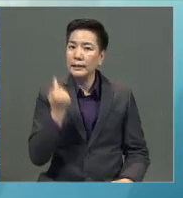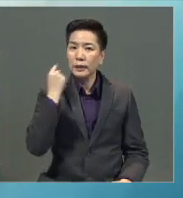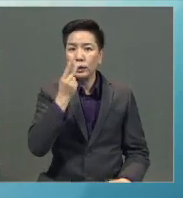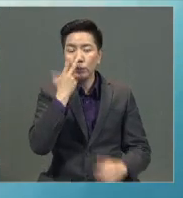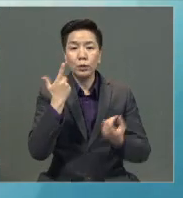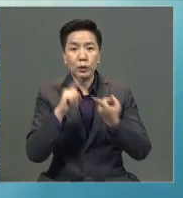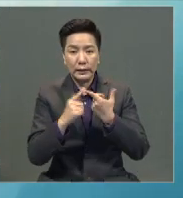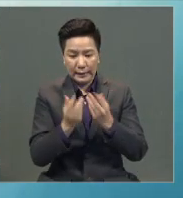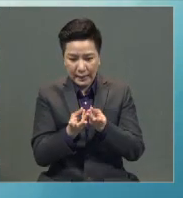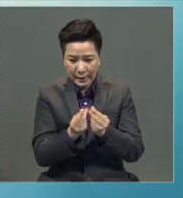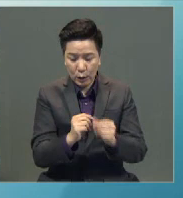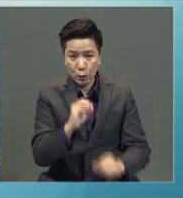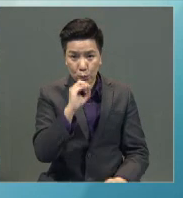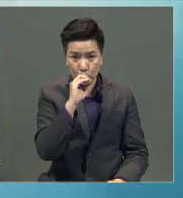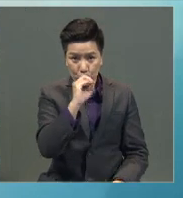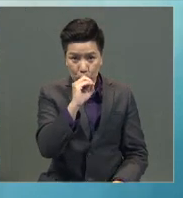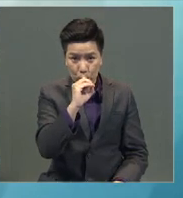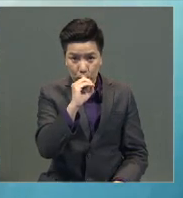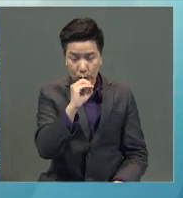นี้นะครับว่าตัวเลขที่เป็น 0